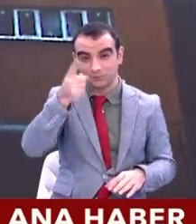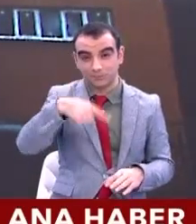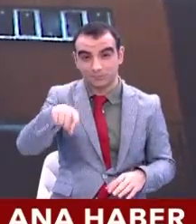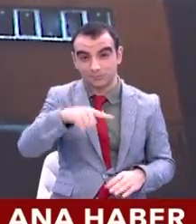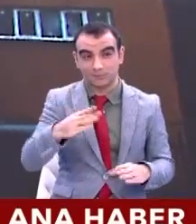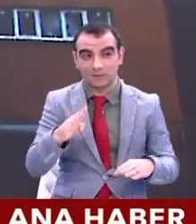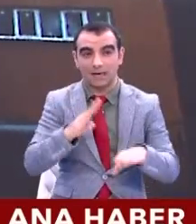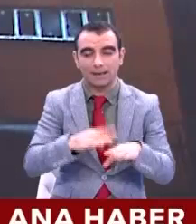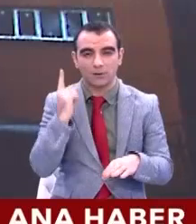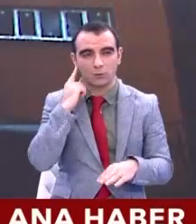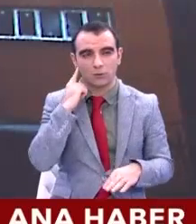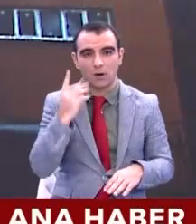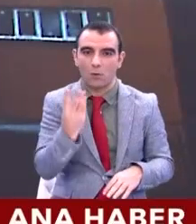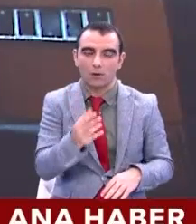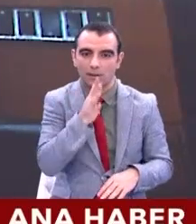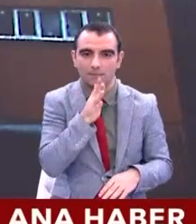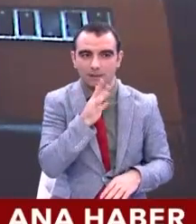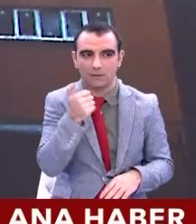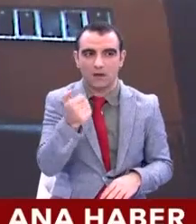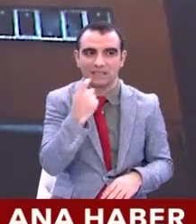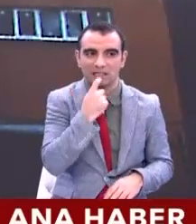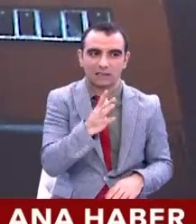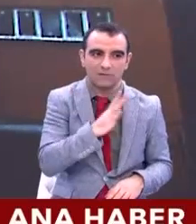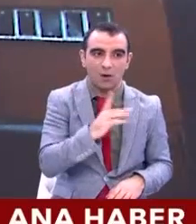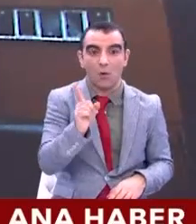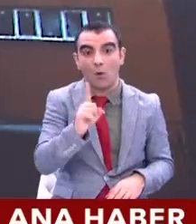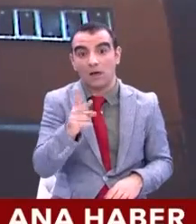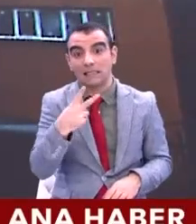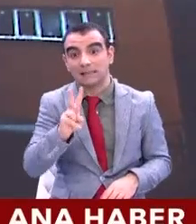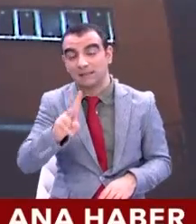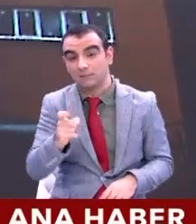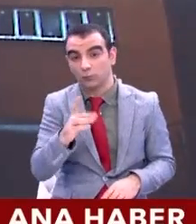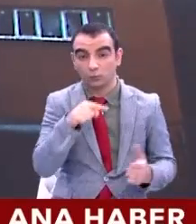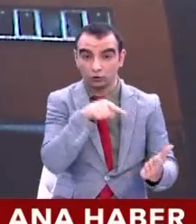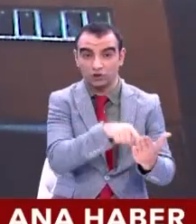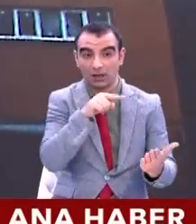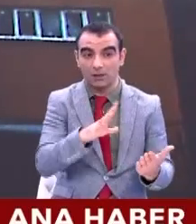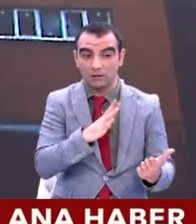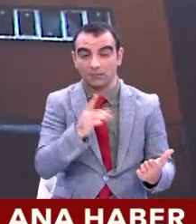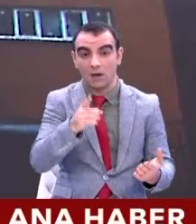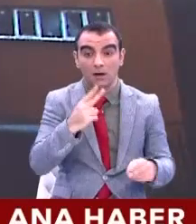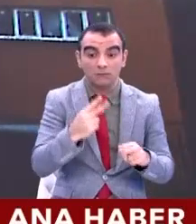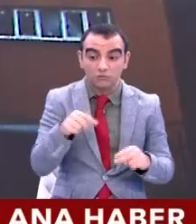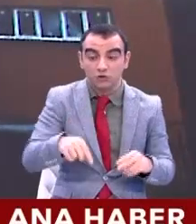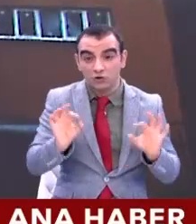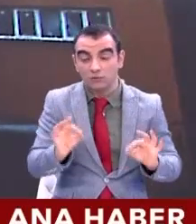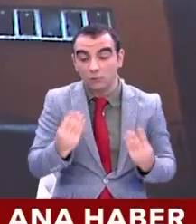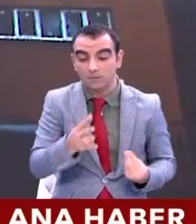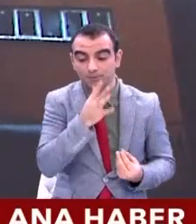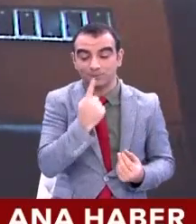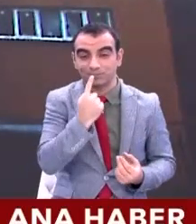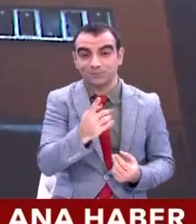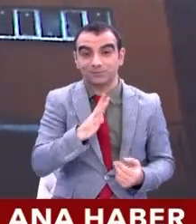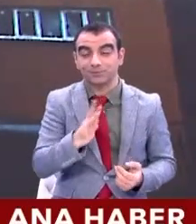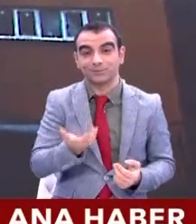eli kulağında olabilir 6 yıl diyenler var 10 yıl 2029 işaret edenler var Her an olabilir diyenler var kestiremiyorum